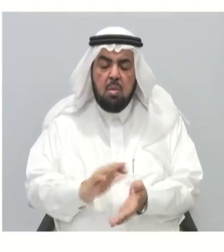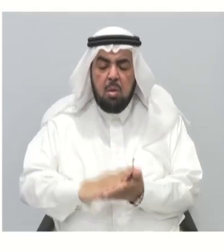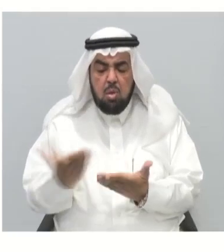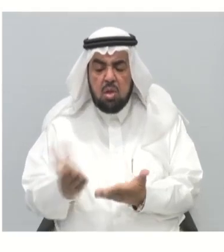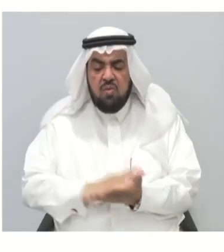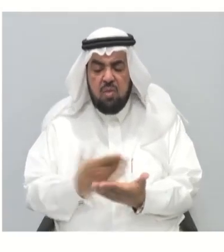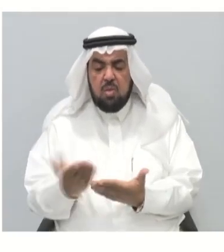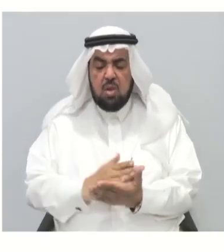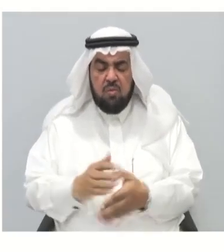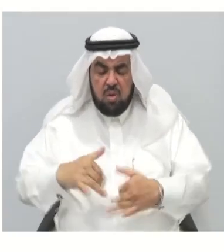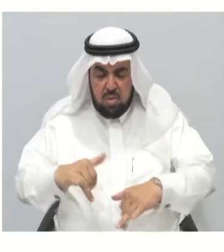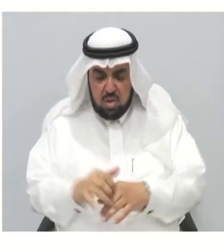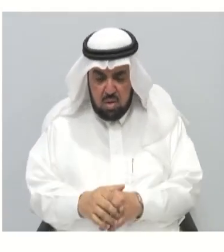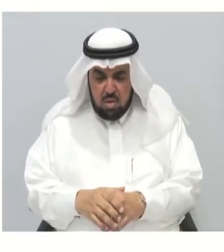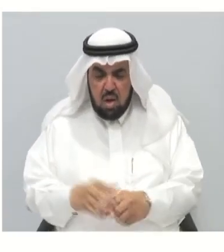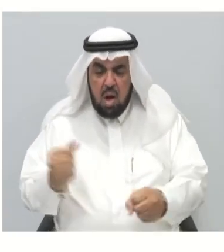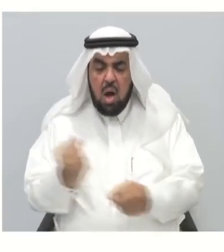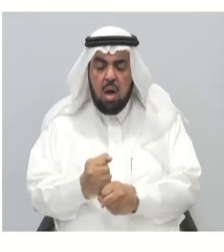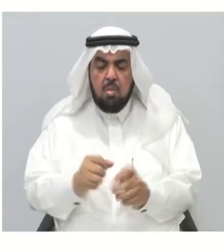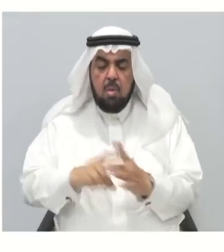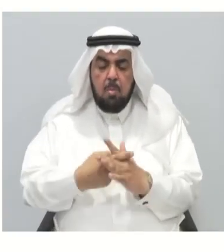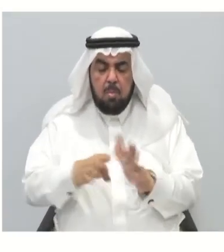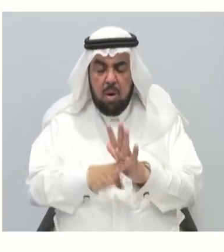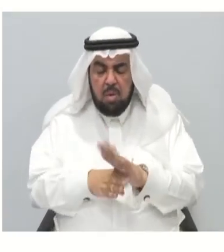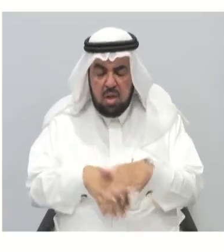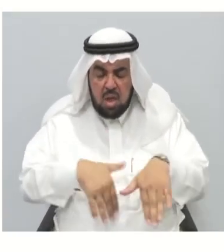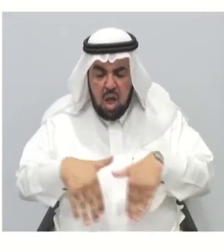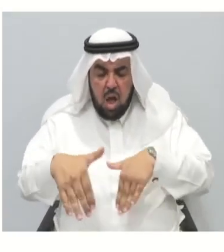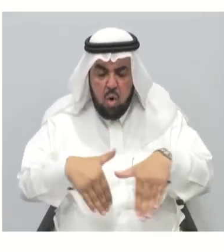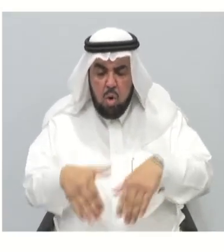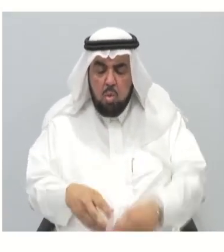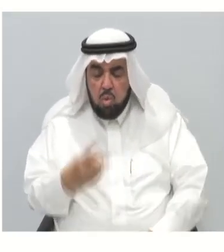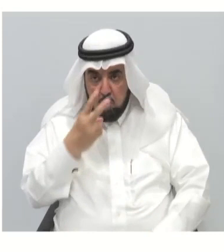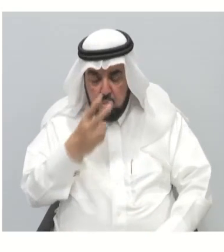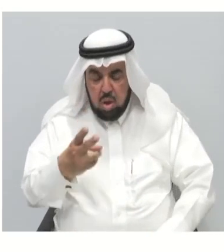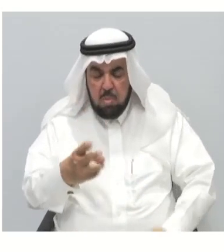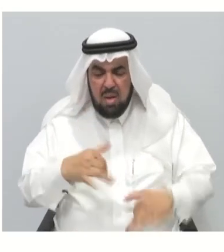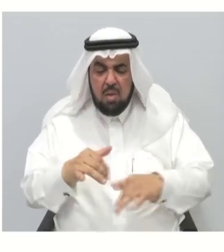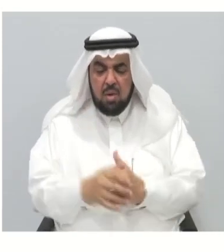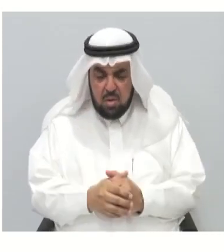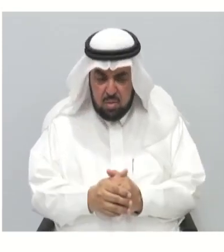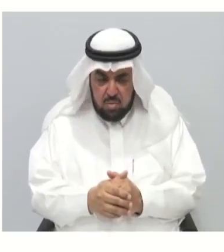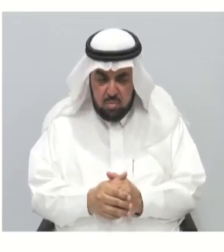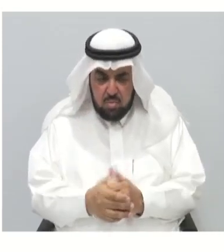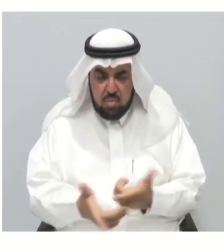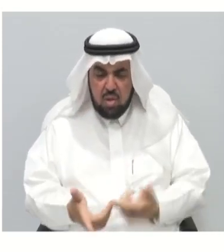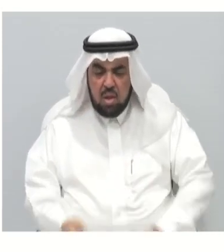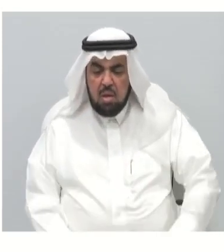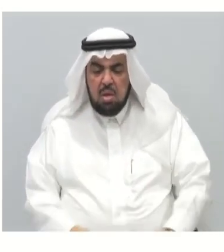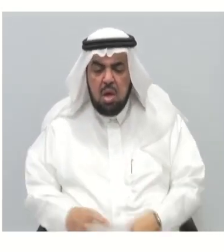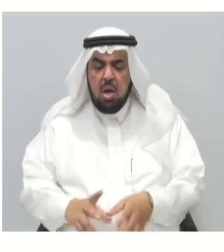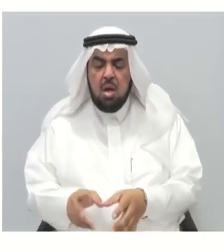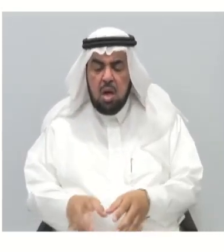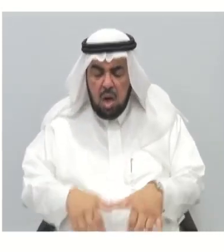من خلال عمل برمجه ومحاكاه الريبوت بطريقه مرئيه مما يعني اننا لا